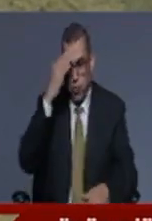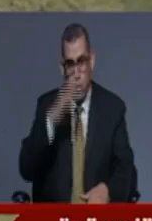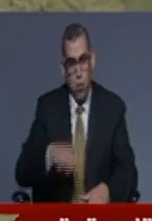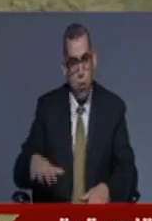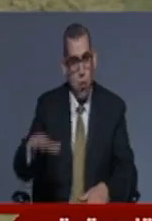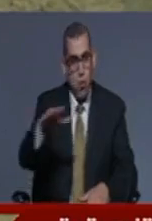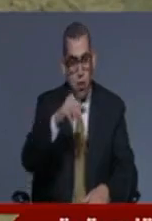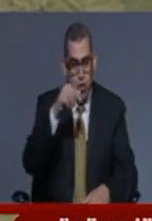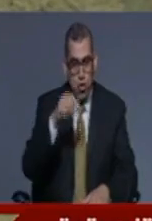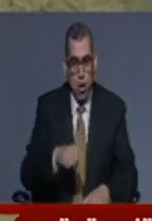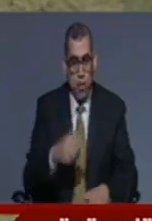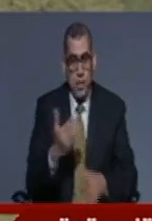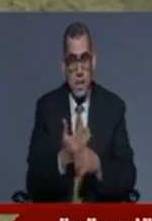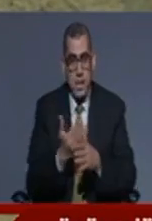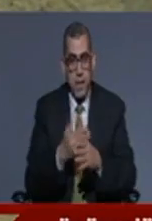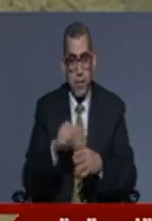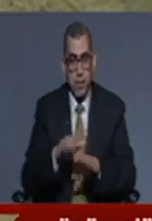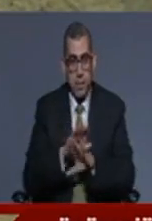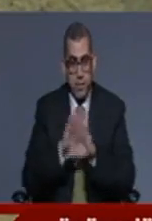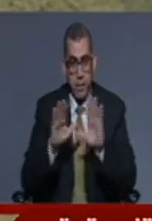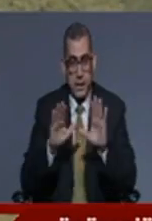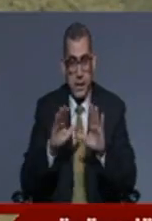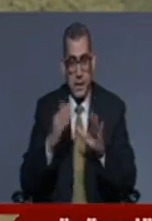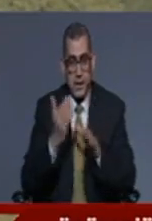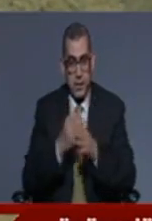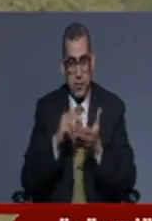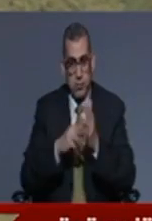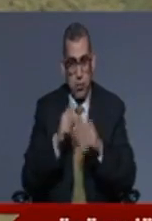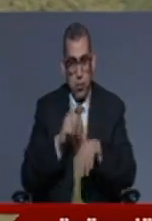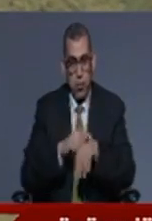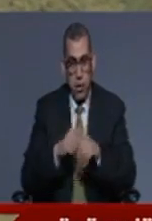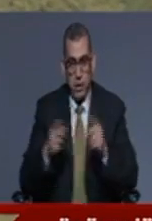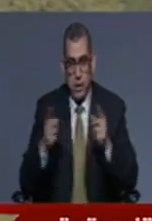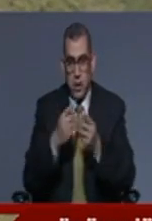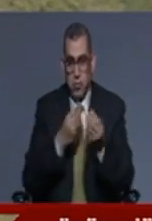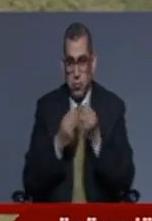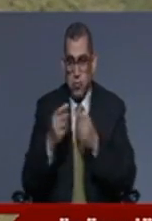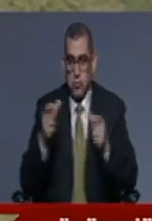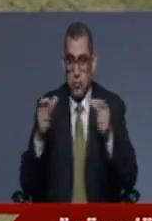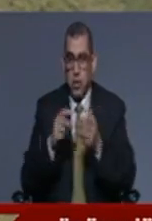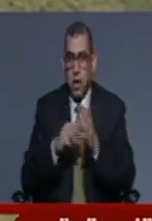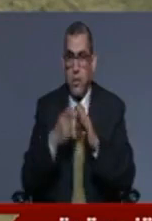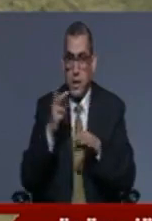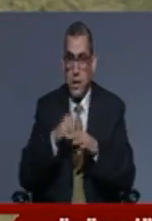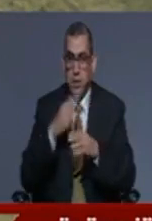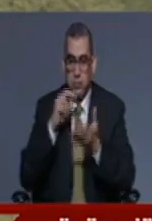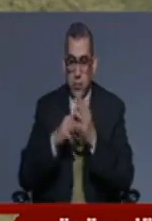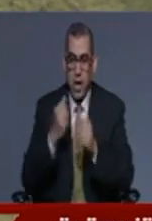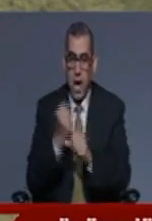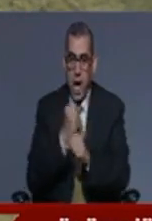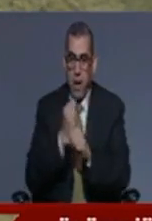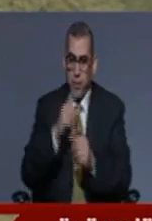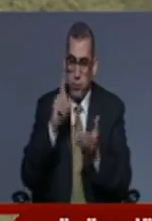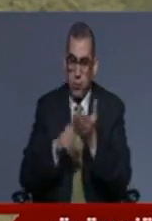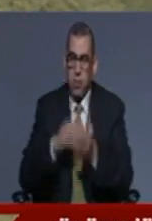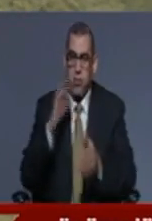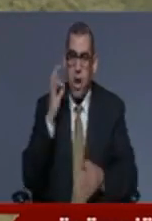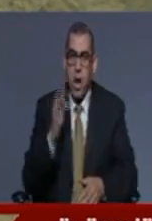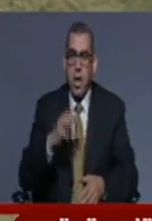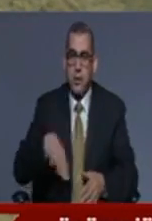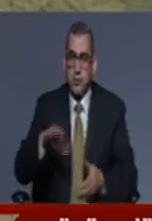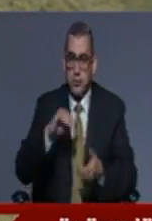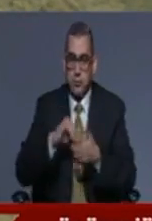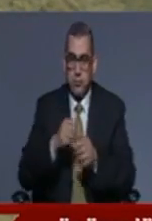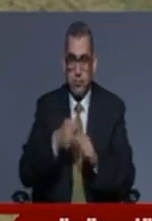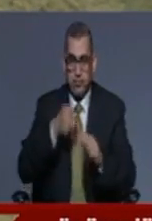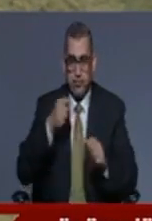ليس فقط لتخصيص وقت للمجيء إلى هنا، بل أيضا للعمل الذي